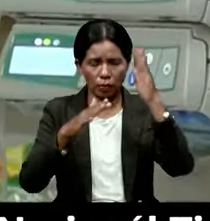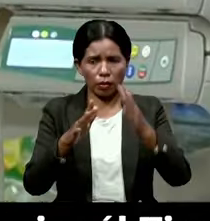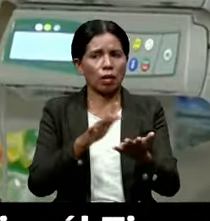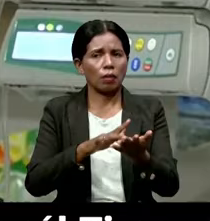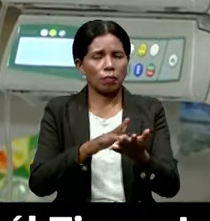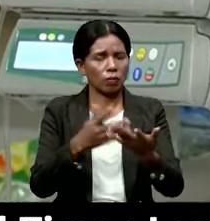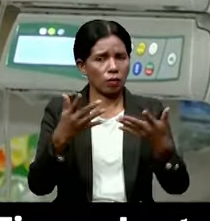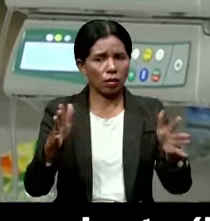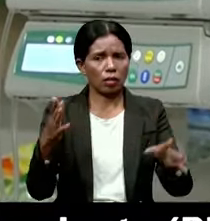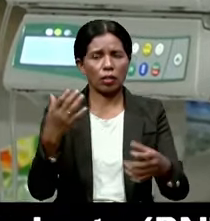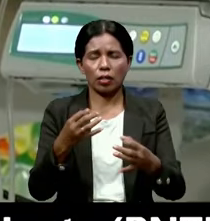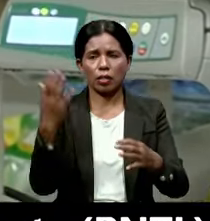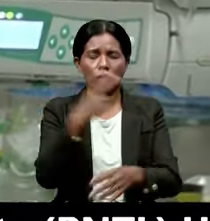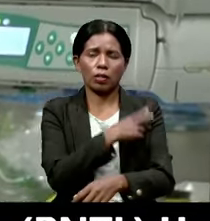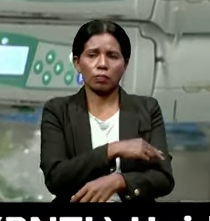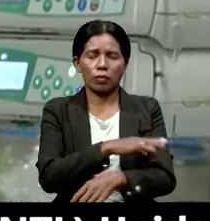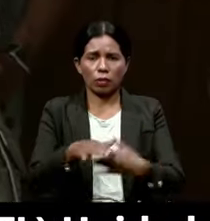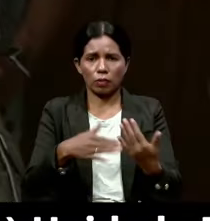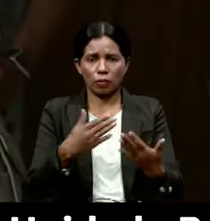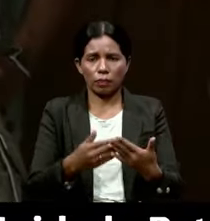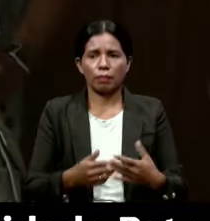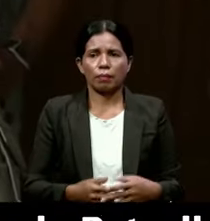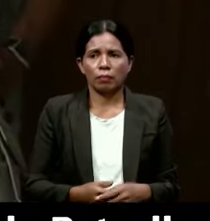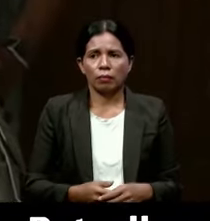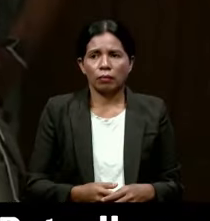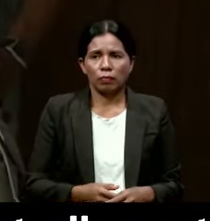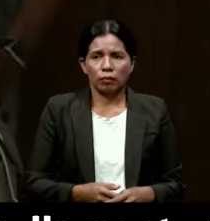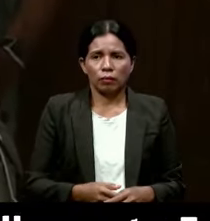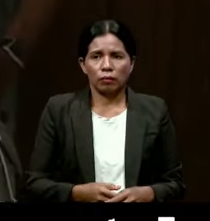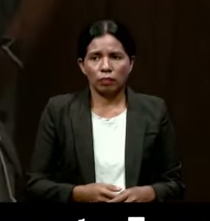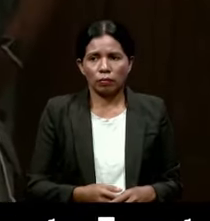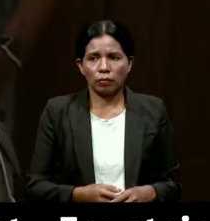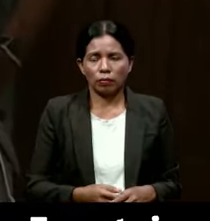moruk nebe mamu ki ha facilidade Saudi sira Dilma Suzeti azinya lola Yemen.